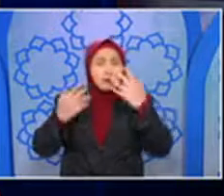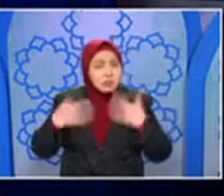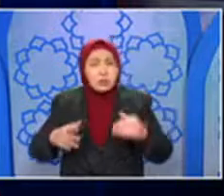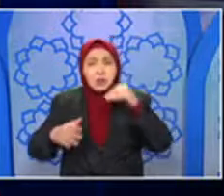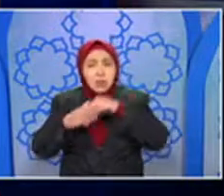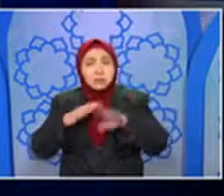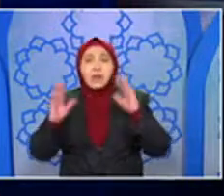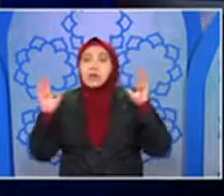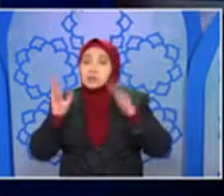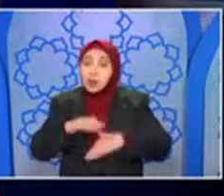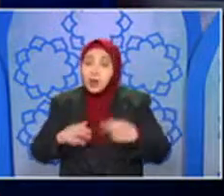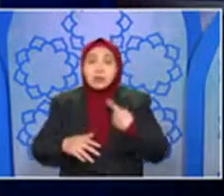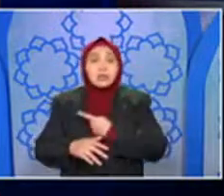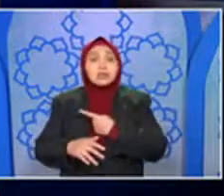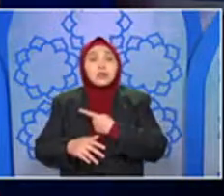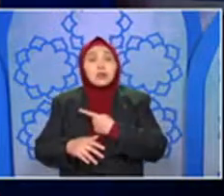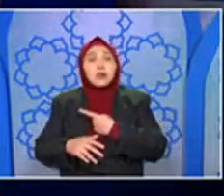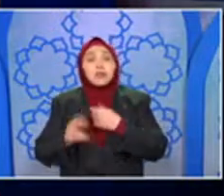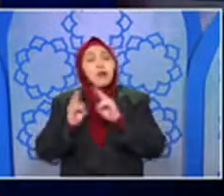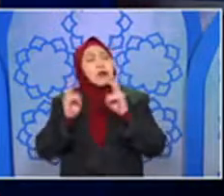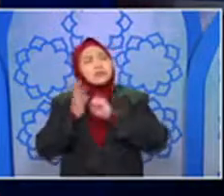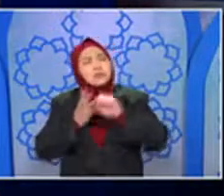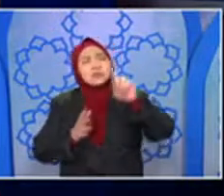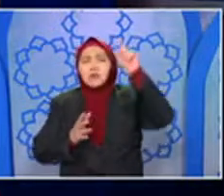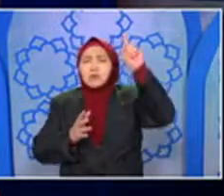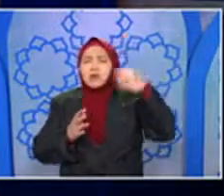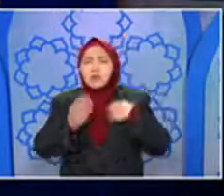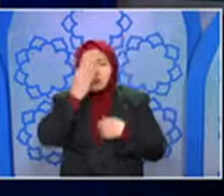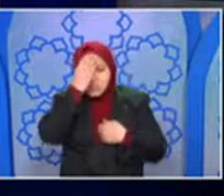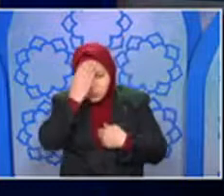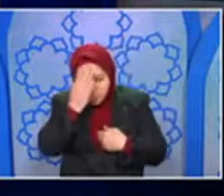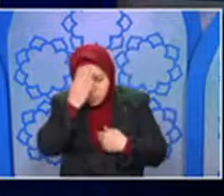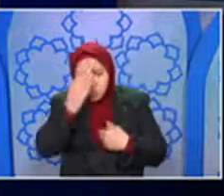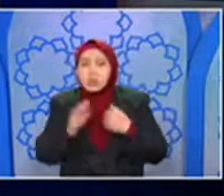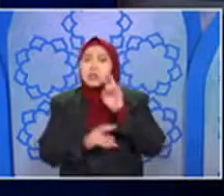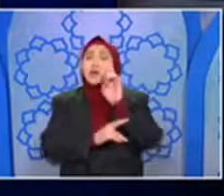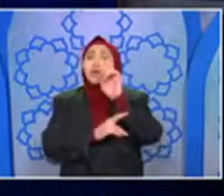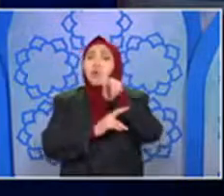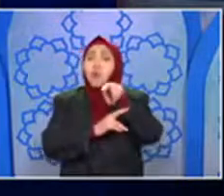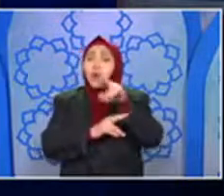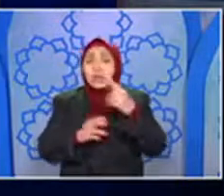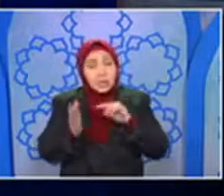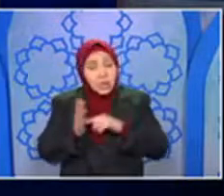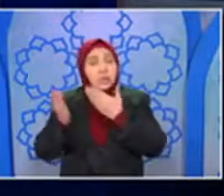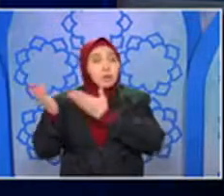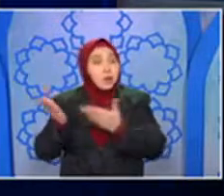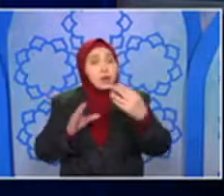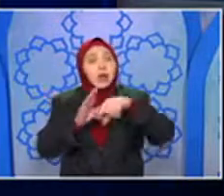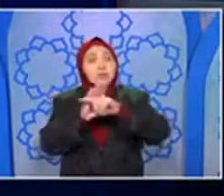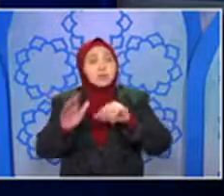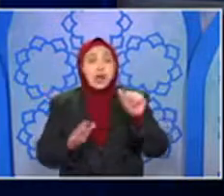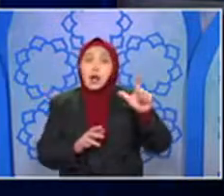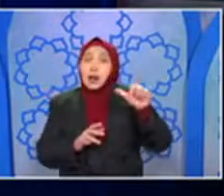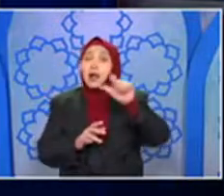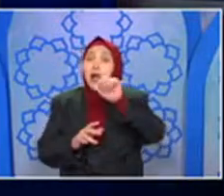kepada solat kita, kita akan subhanallah. Ketika sujud, ketika kita rukuk, maka inilah yang dibawakan di dalam surah Al-A'la.